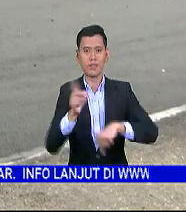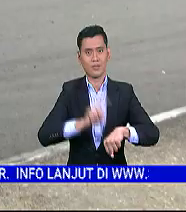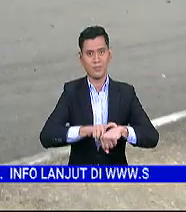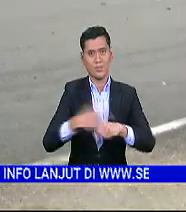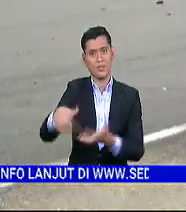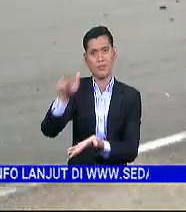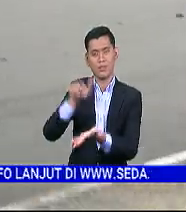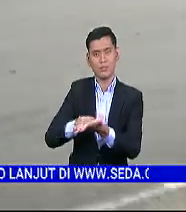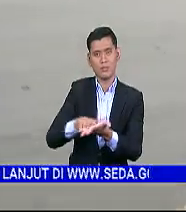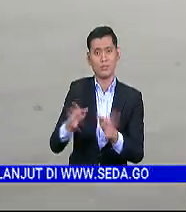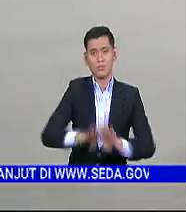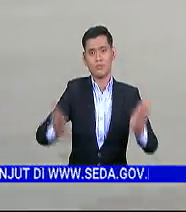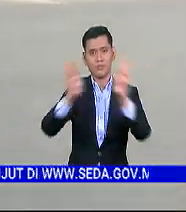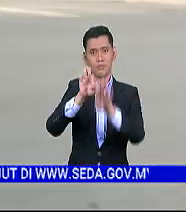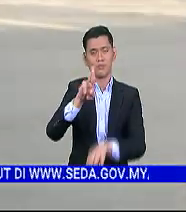RTM.